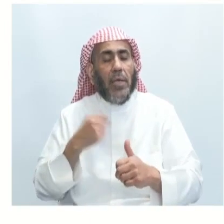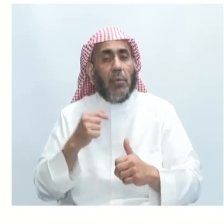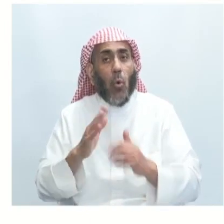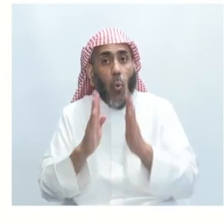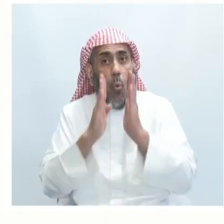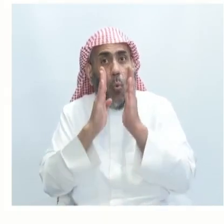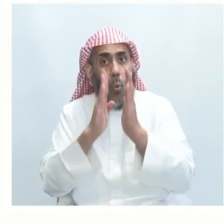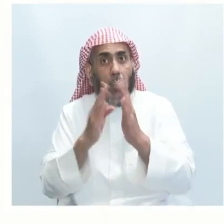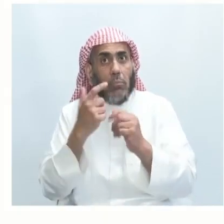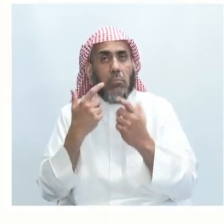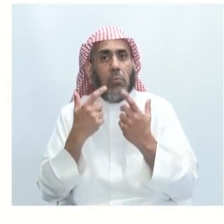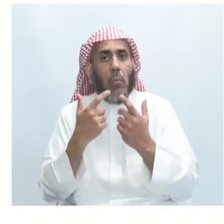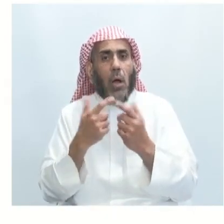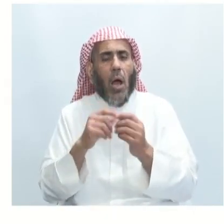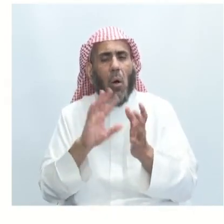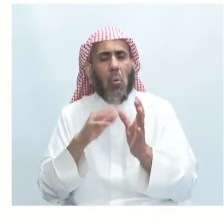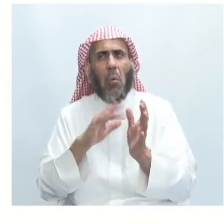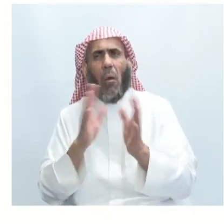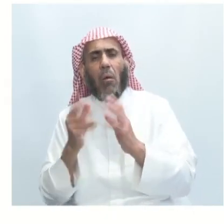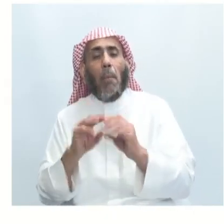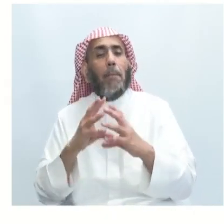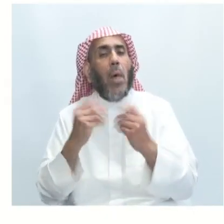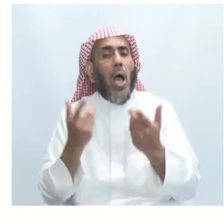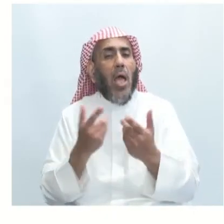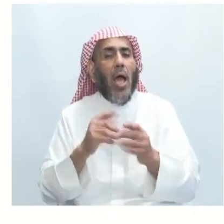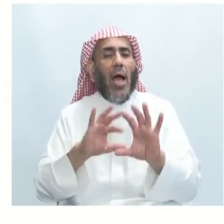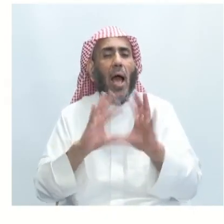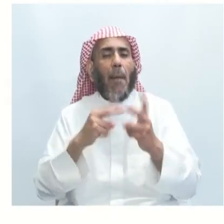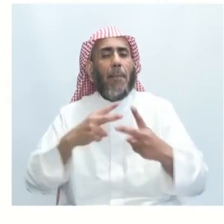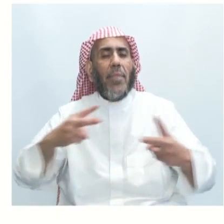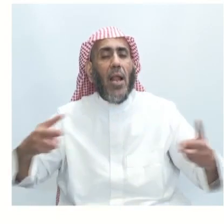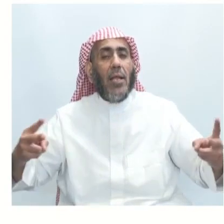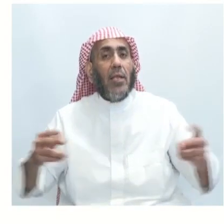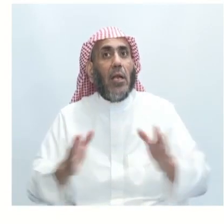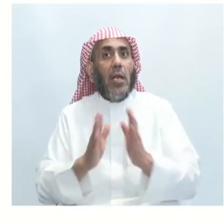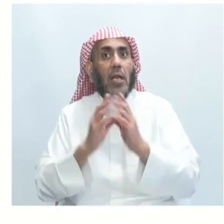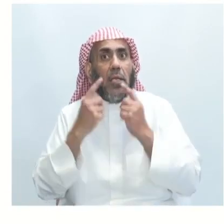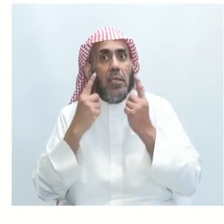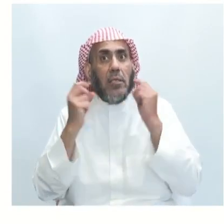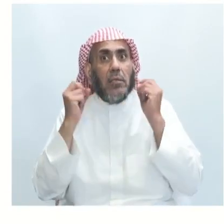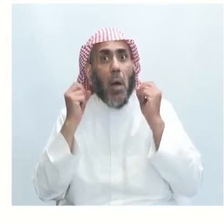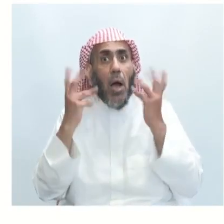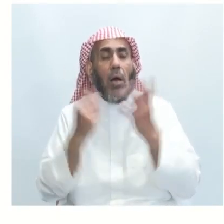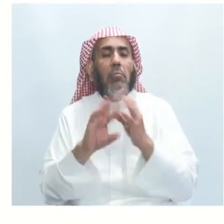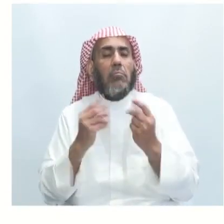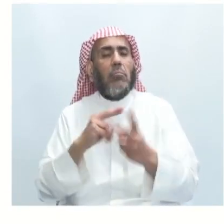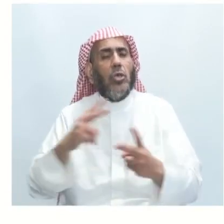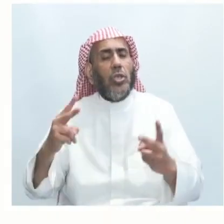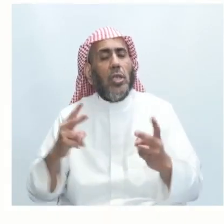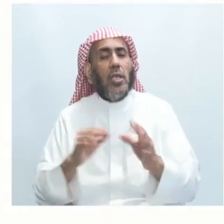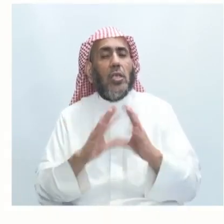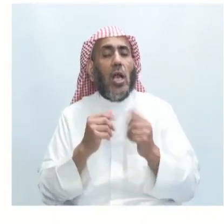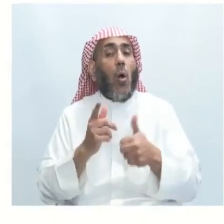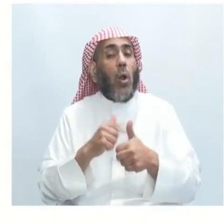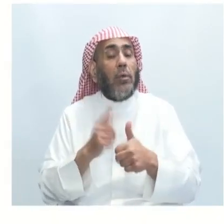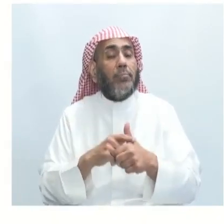منتبها ويسرح قليلا ما هي اشكال الانتباه للانتباه عده اشكال